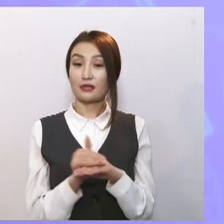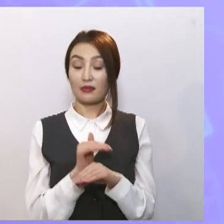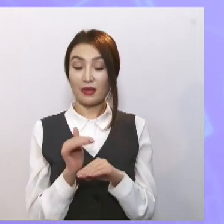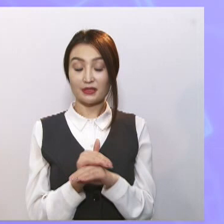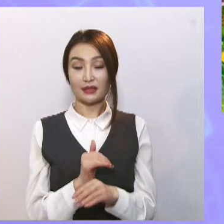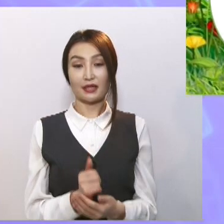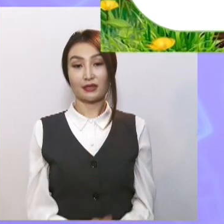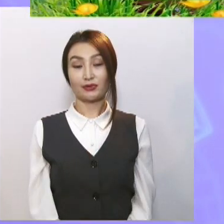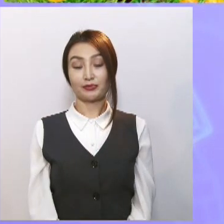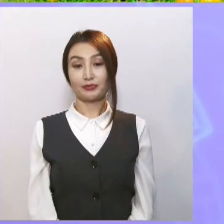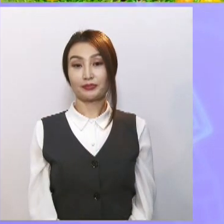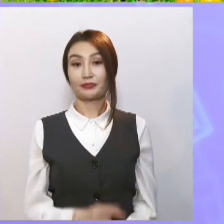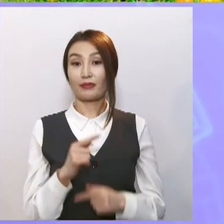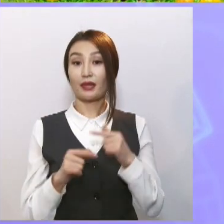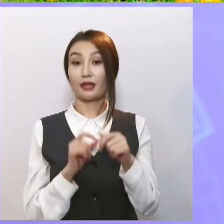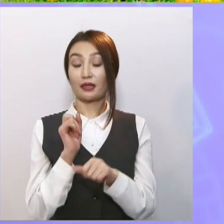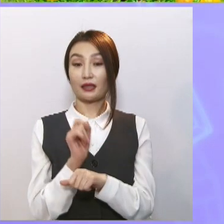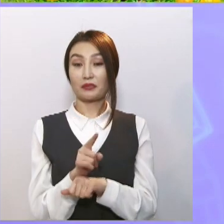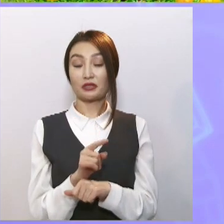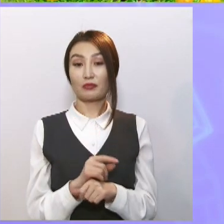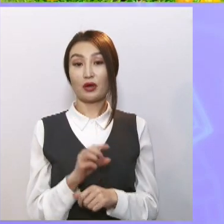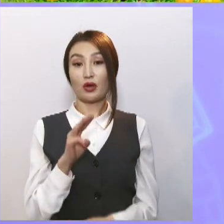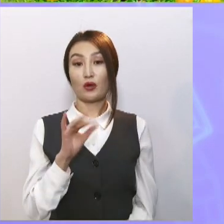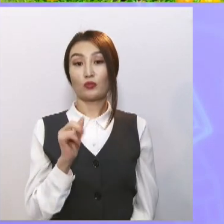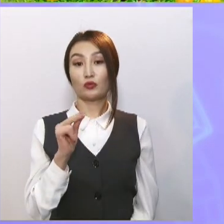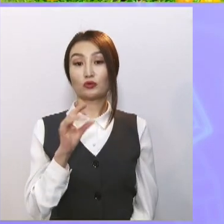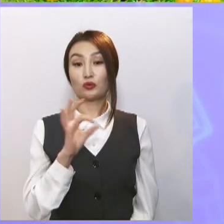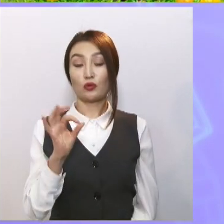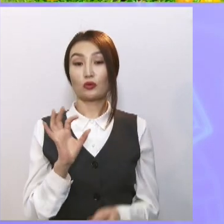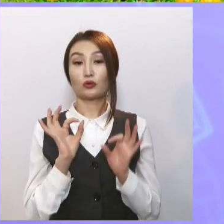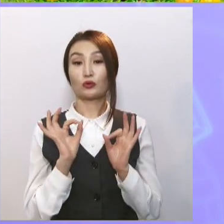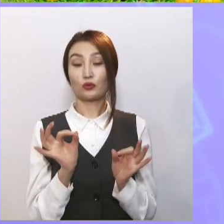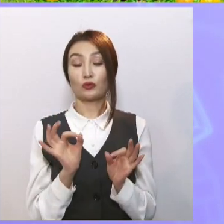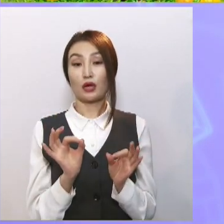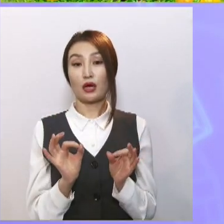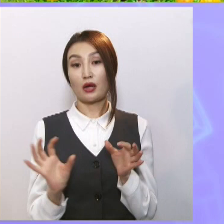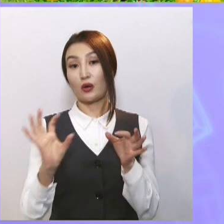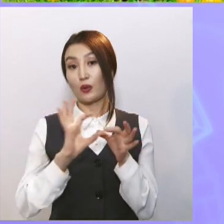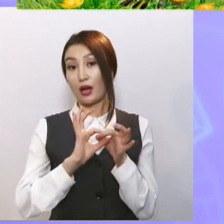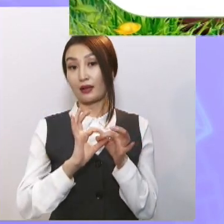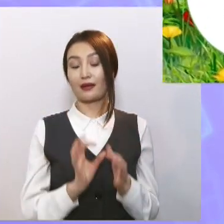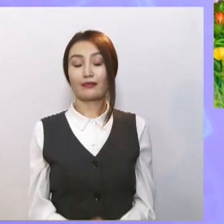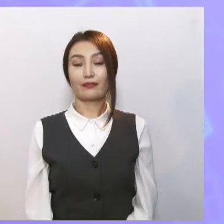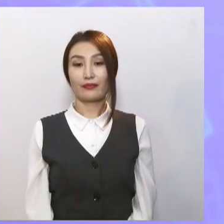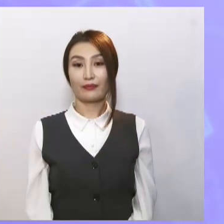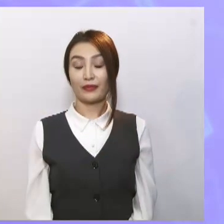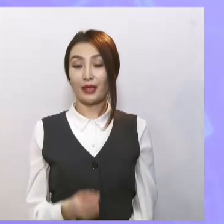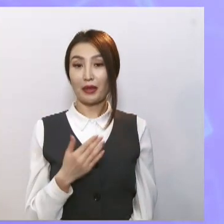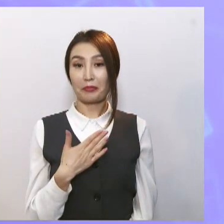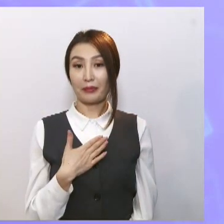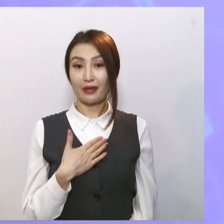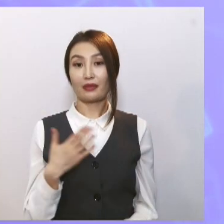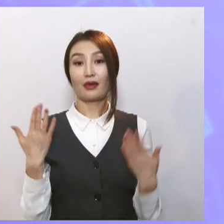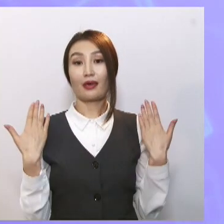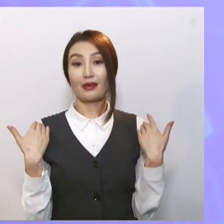Азаматтар, кийинки тапшырма. Мүчөлөрдү туура улагыла. Мен